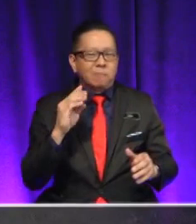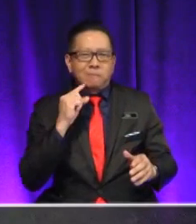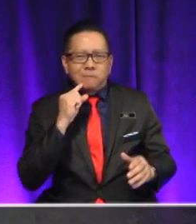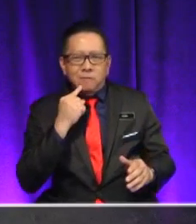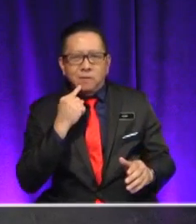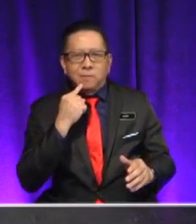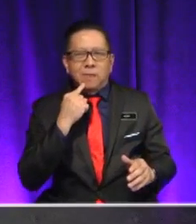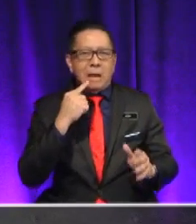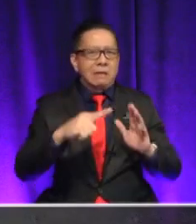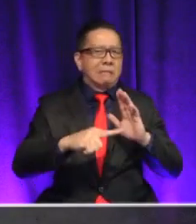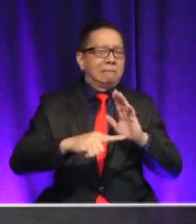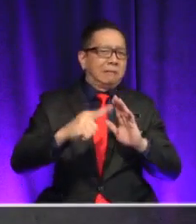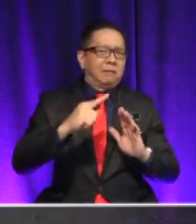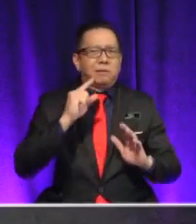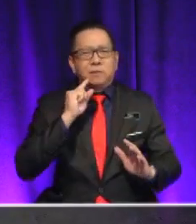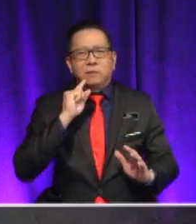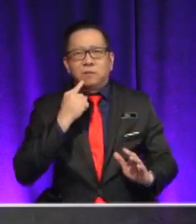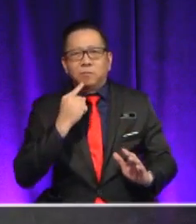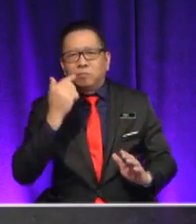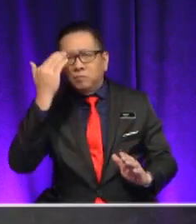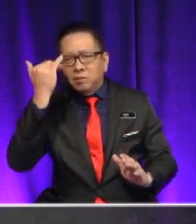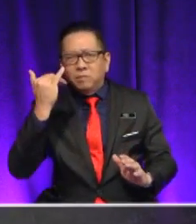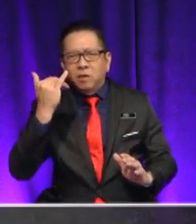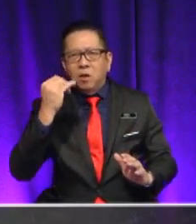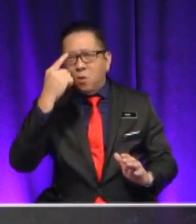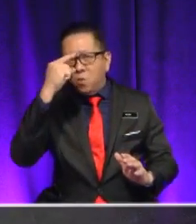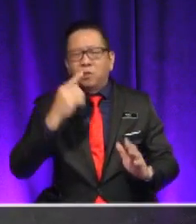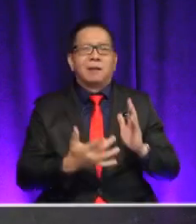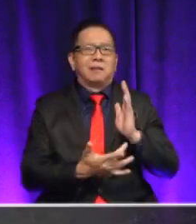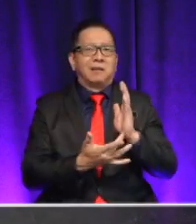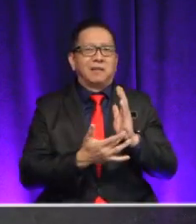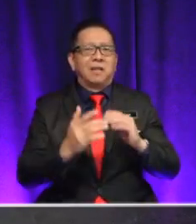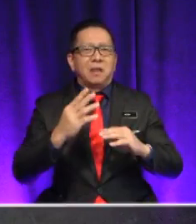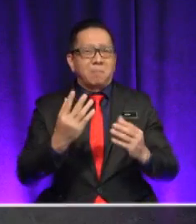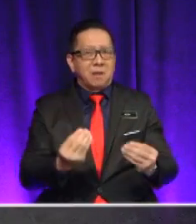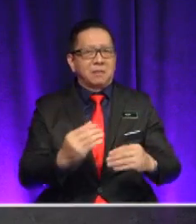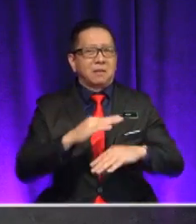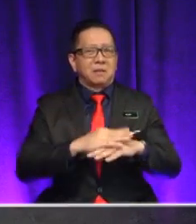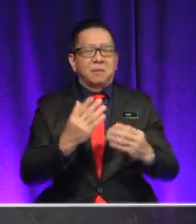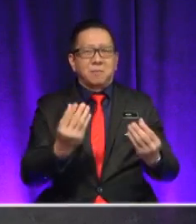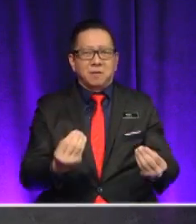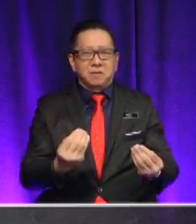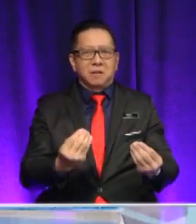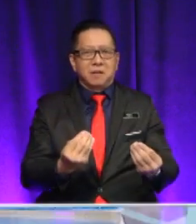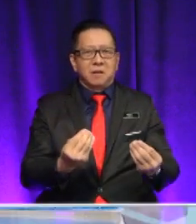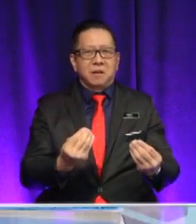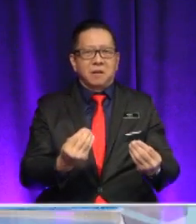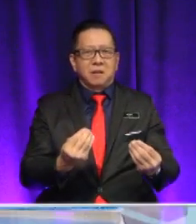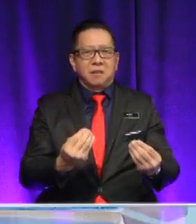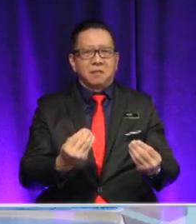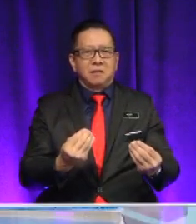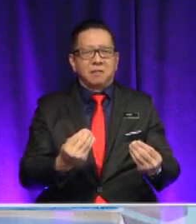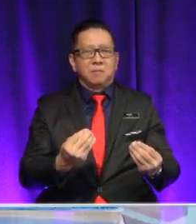lebih gelap Kenapa untuk menghasilkan teknik basah atau basah menggunakan motif pemandangan